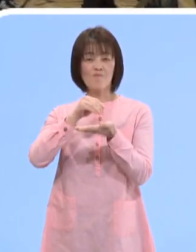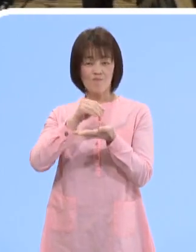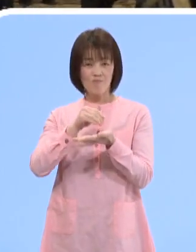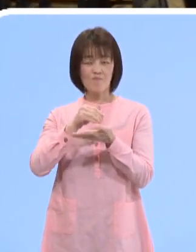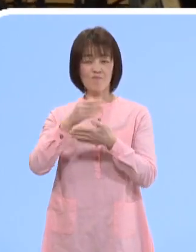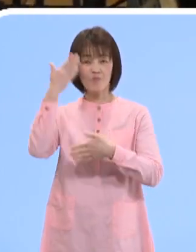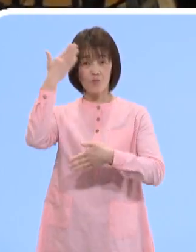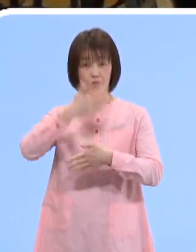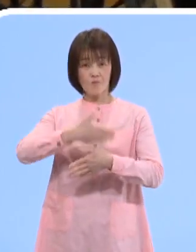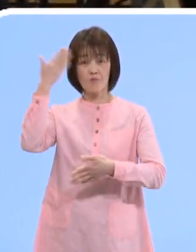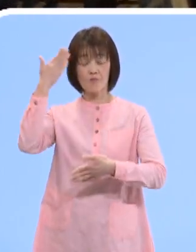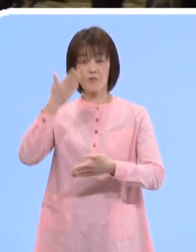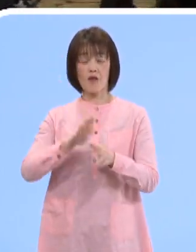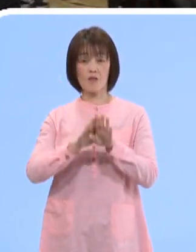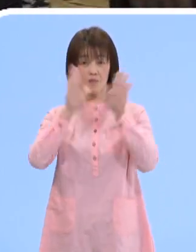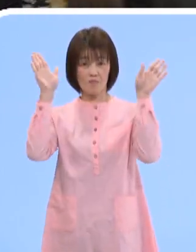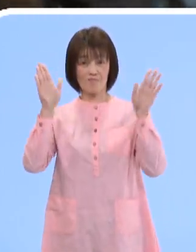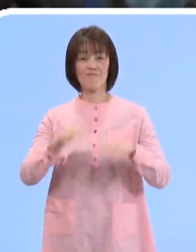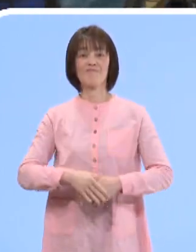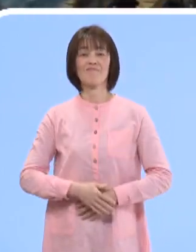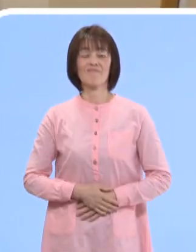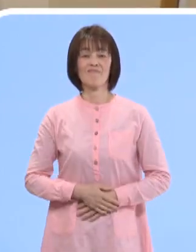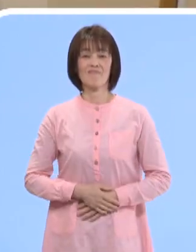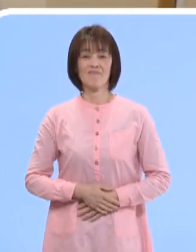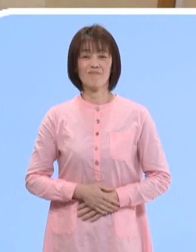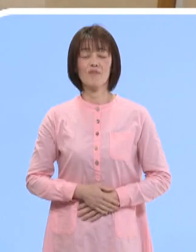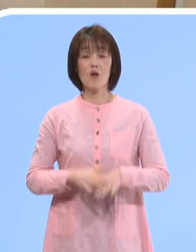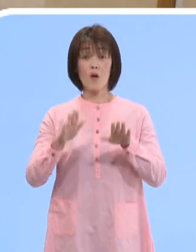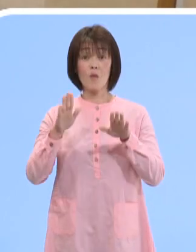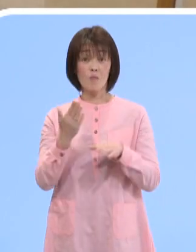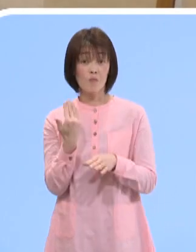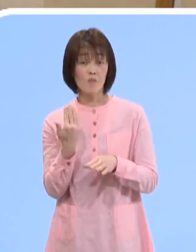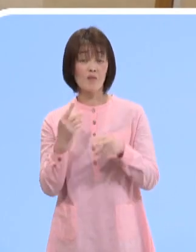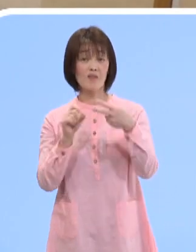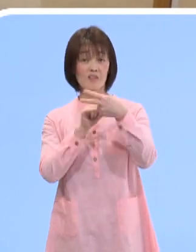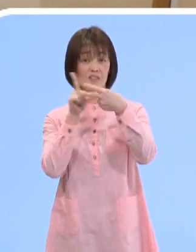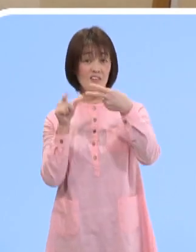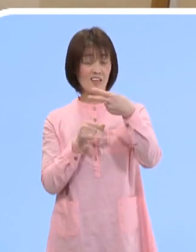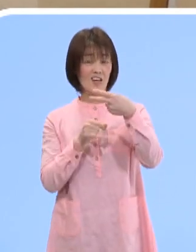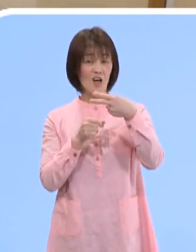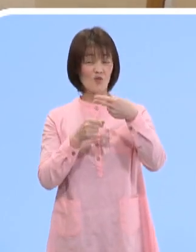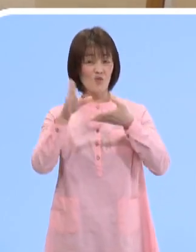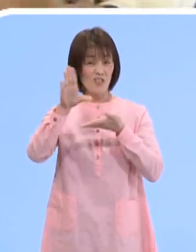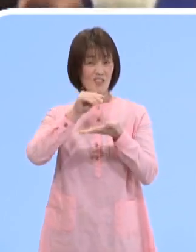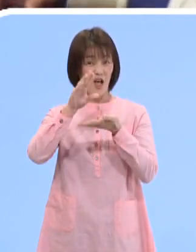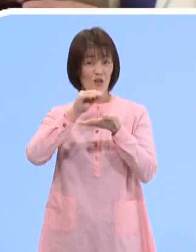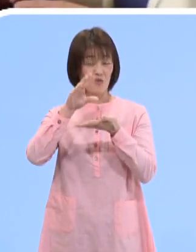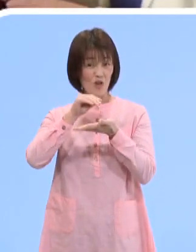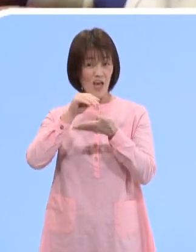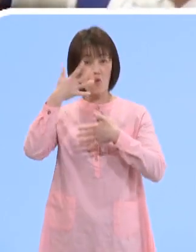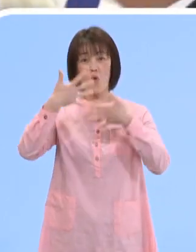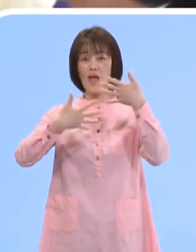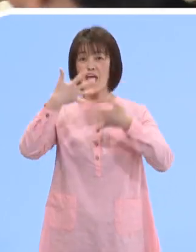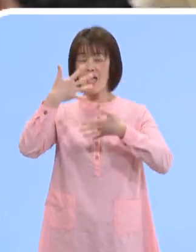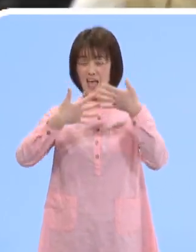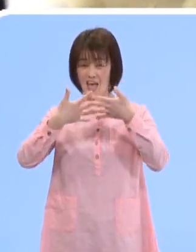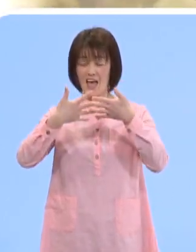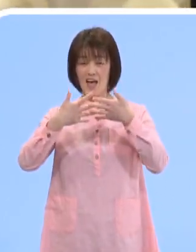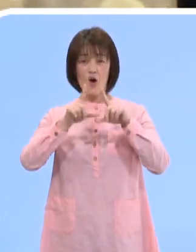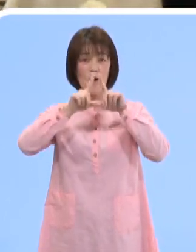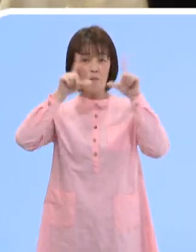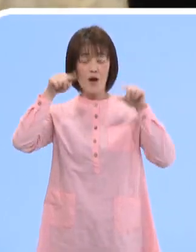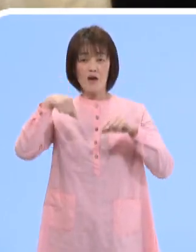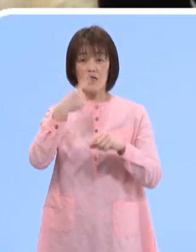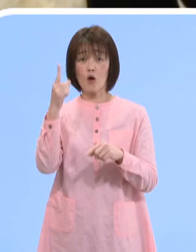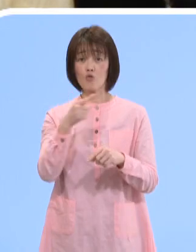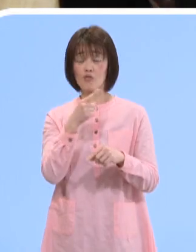よーい、 よーい、 スタート。 今年2月に撮影されたこの映画、100人以上のエキ